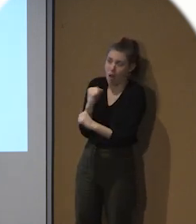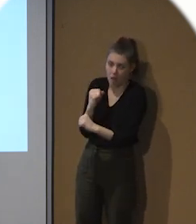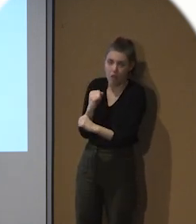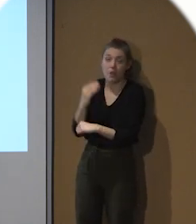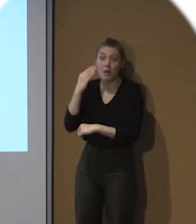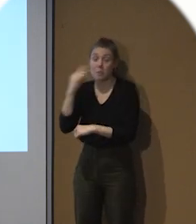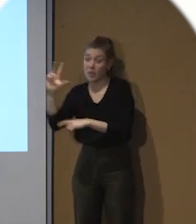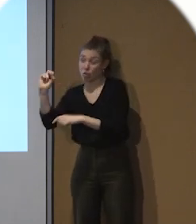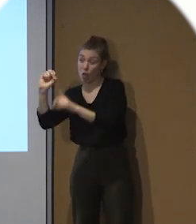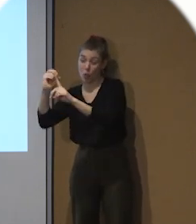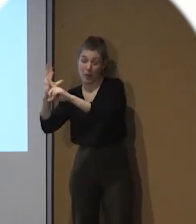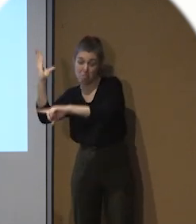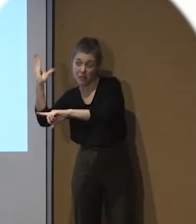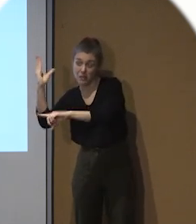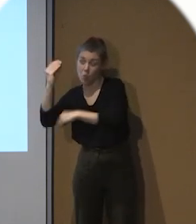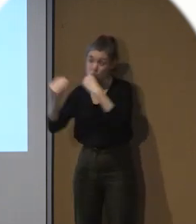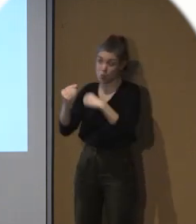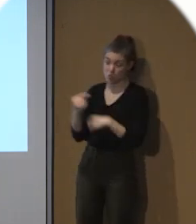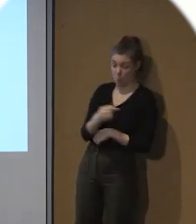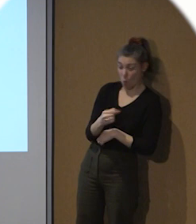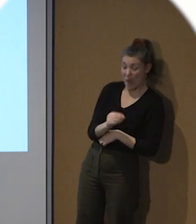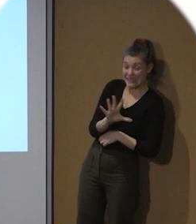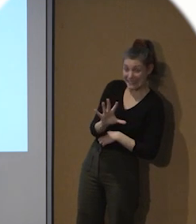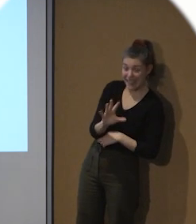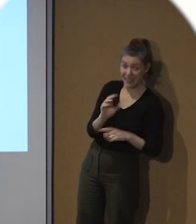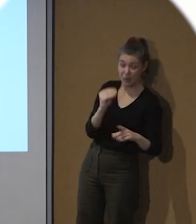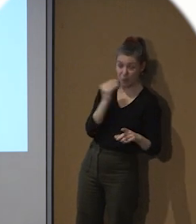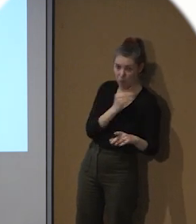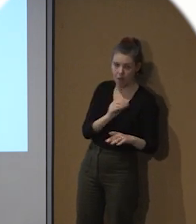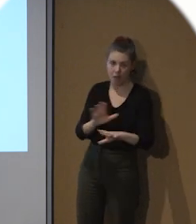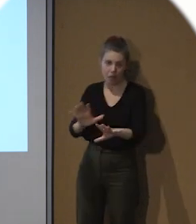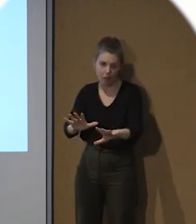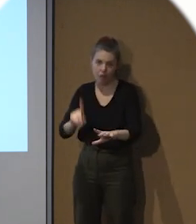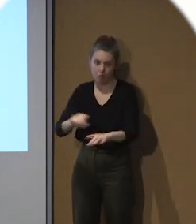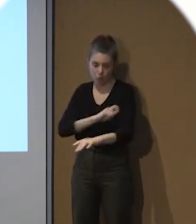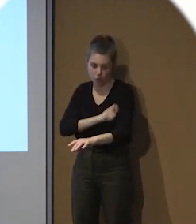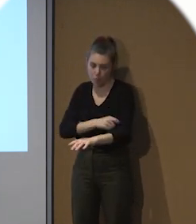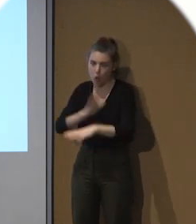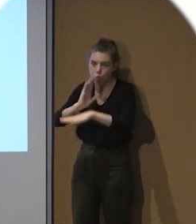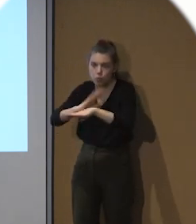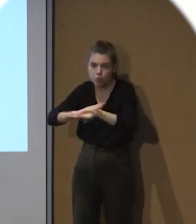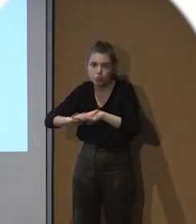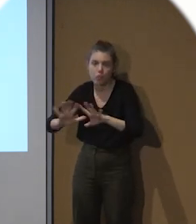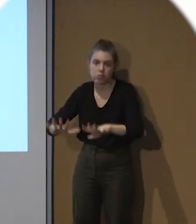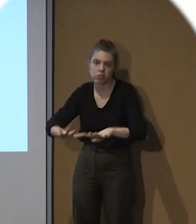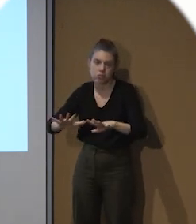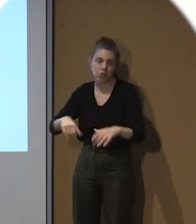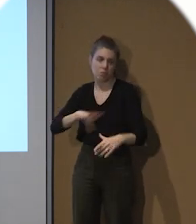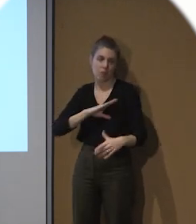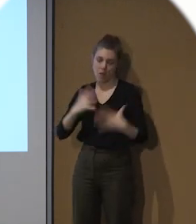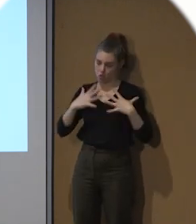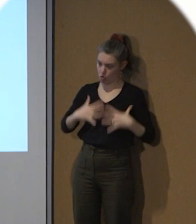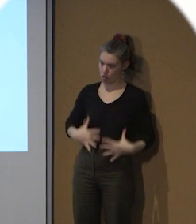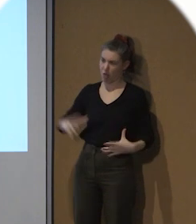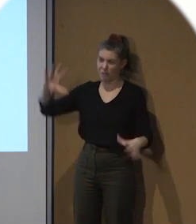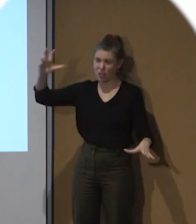-5, il ne faut pas faire d'activité intense. C'est stressant pour